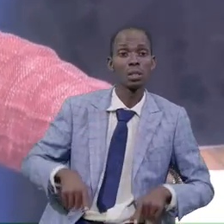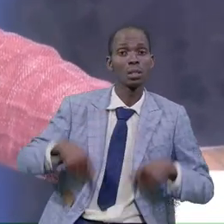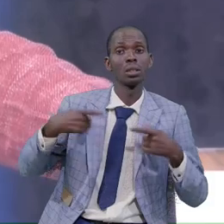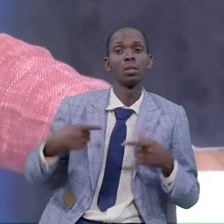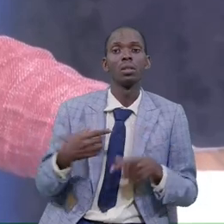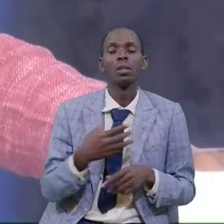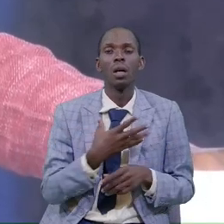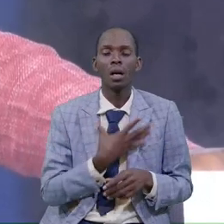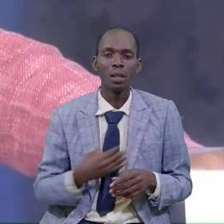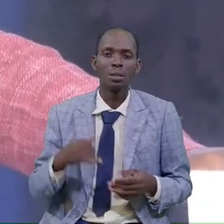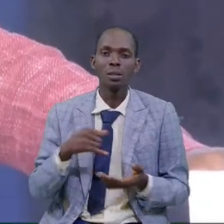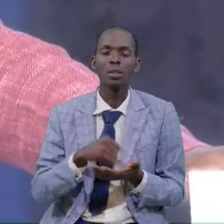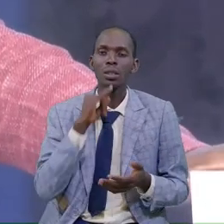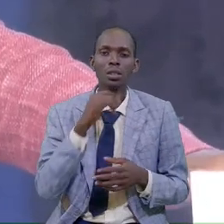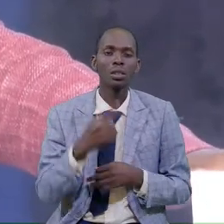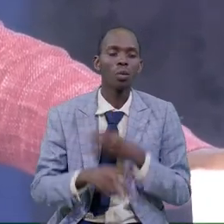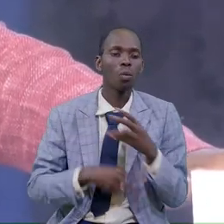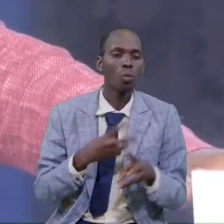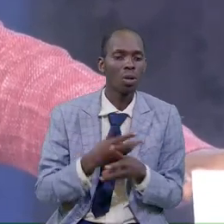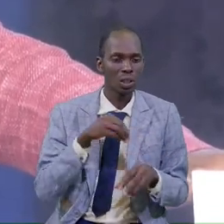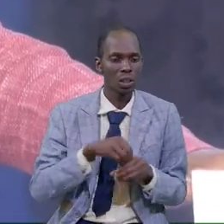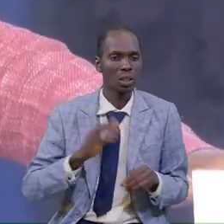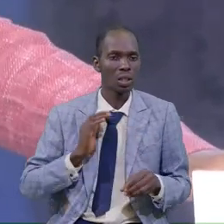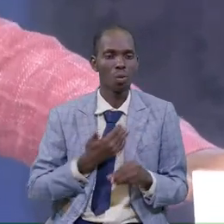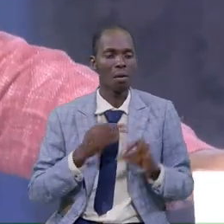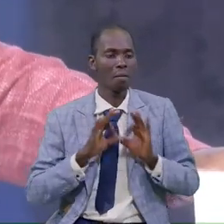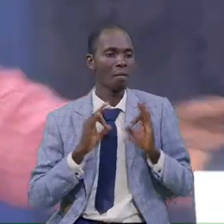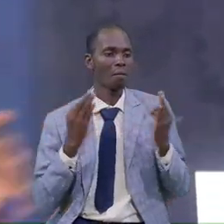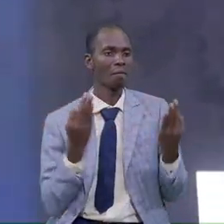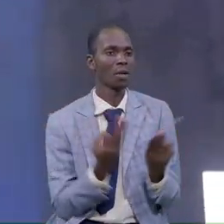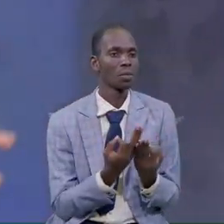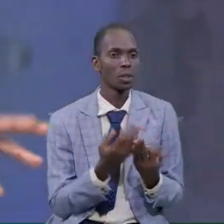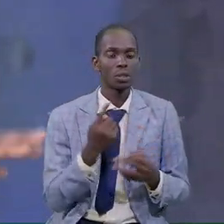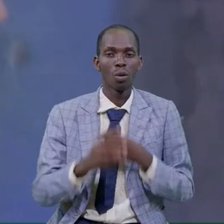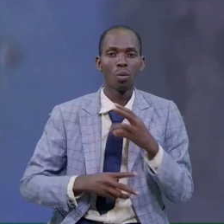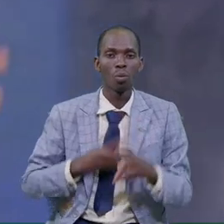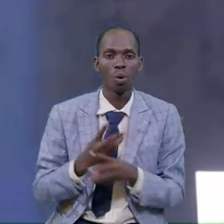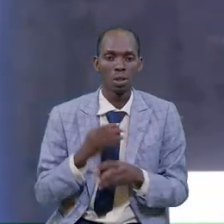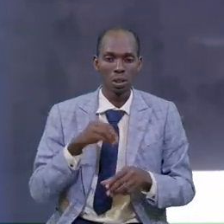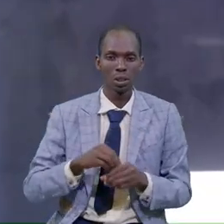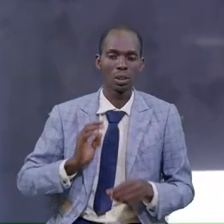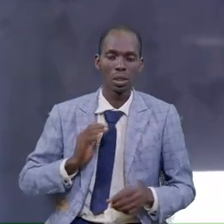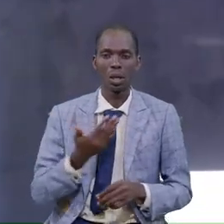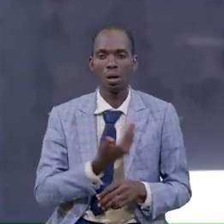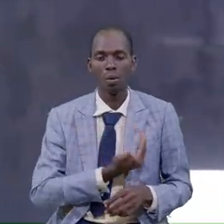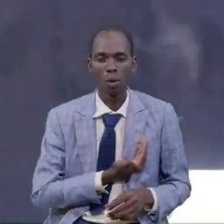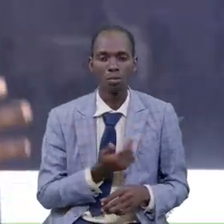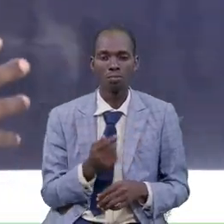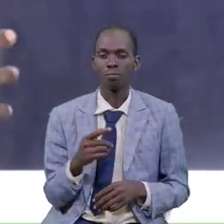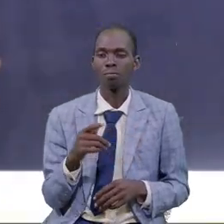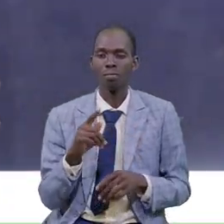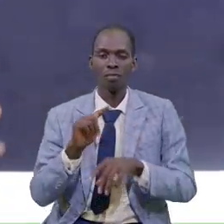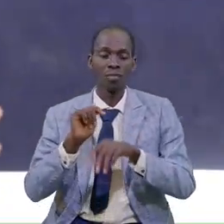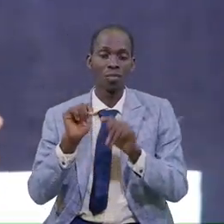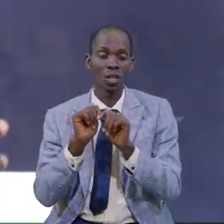C'est dans le cercle familial. C'est à l'intérieur, dans notre tribu. C'est à l'intérieur de nos